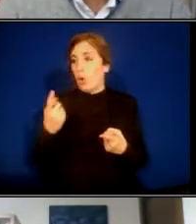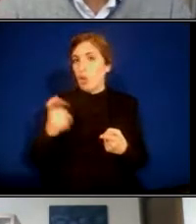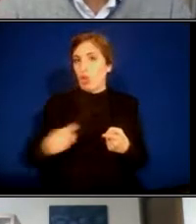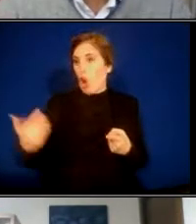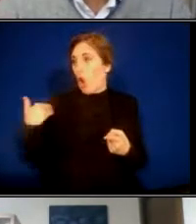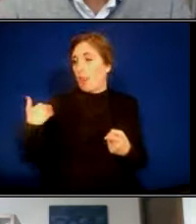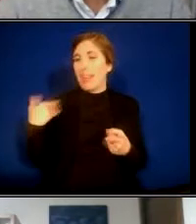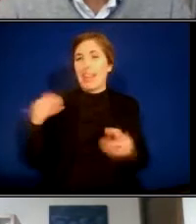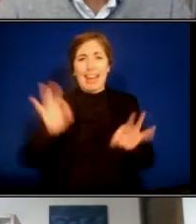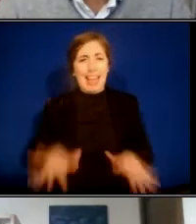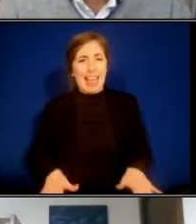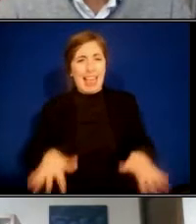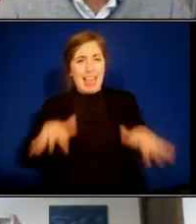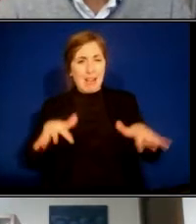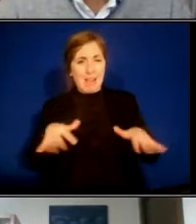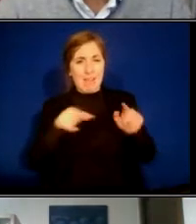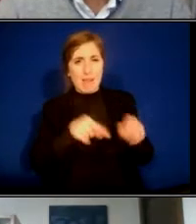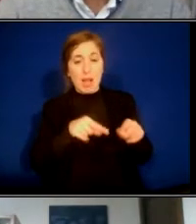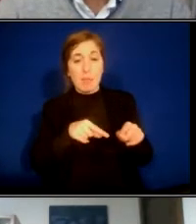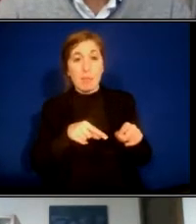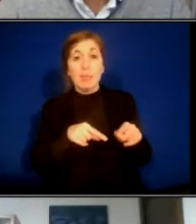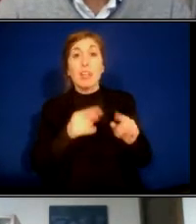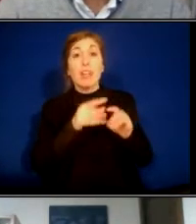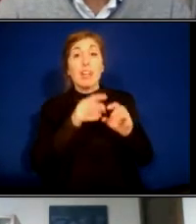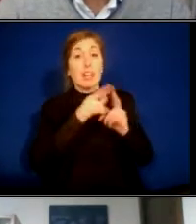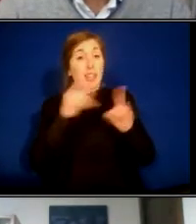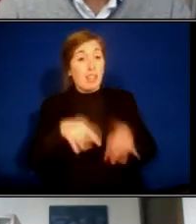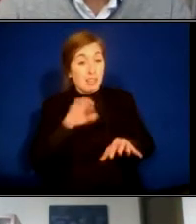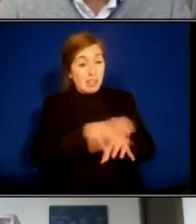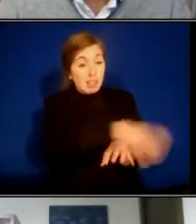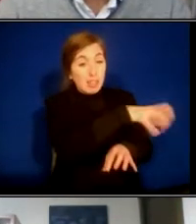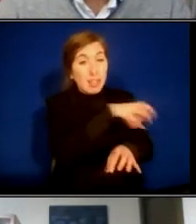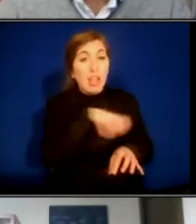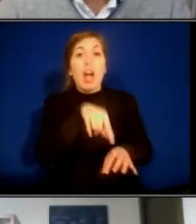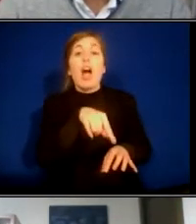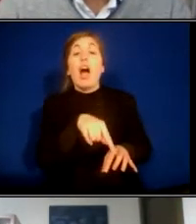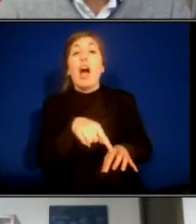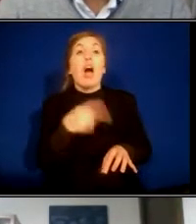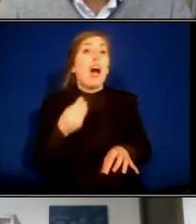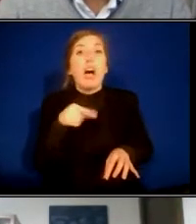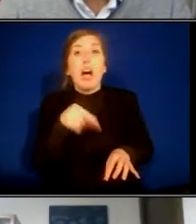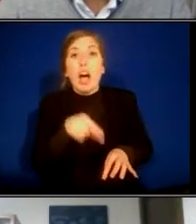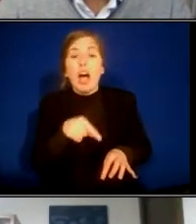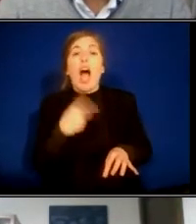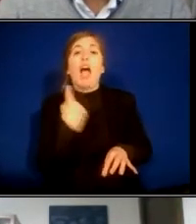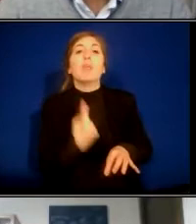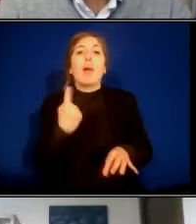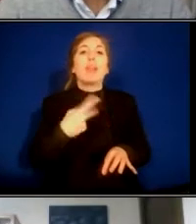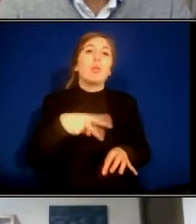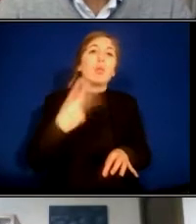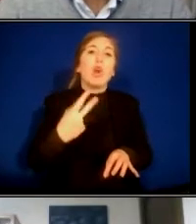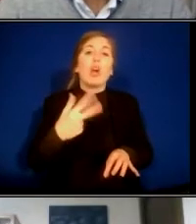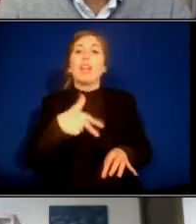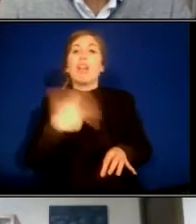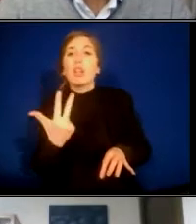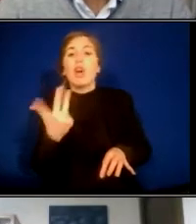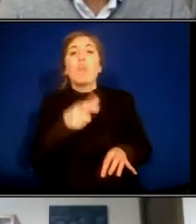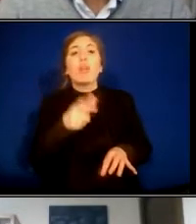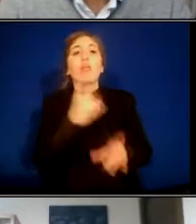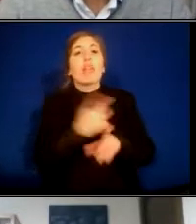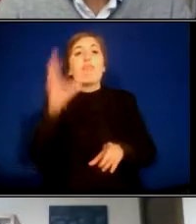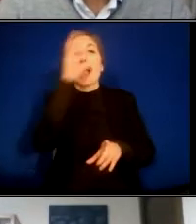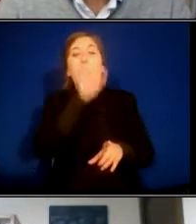lì si aspetta circa un paio di giorni, 2 o 3 giorni prima di capire come spostarsi altrove, perché l'orientamento, la mancanza